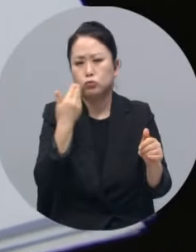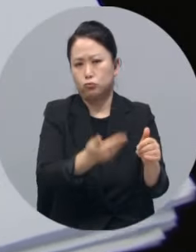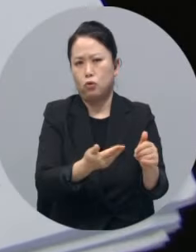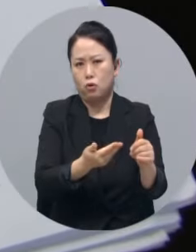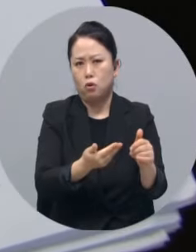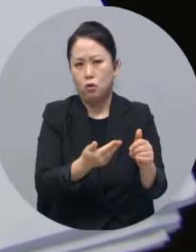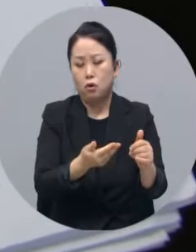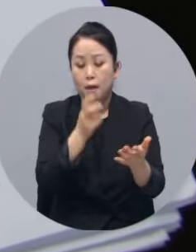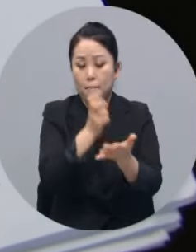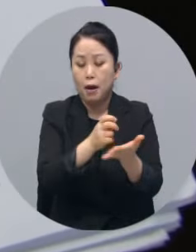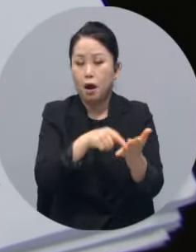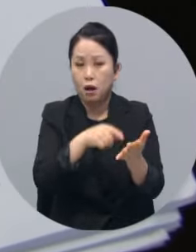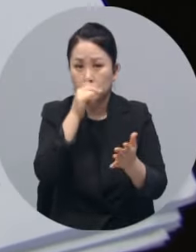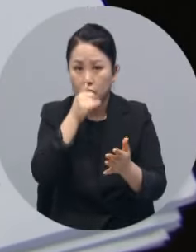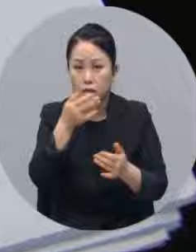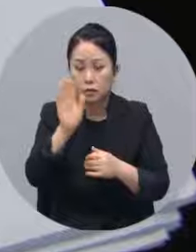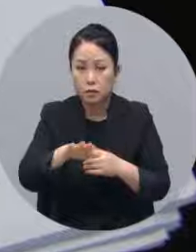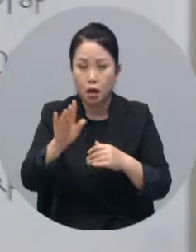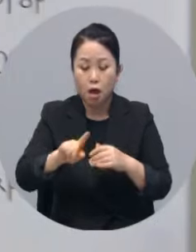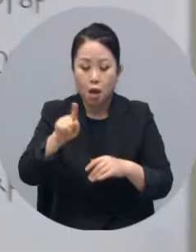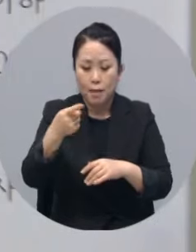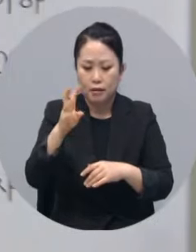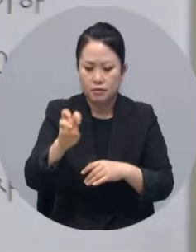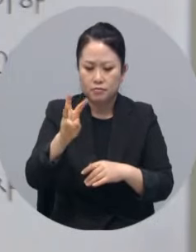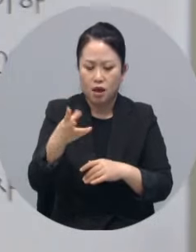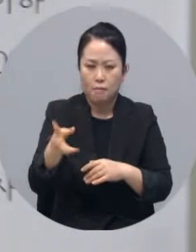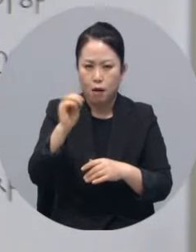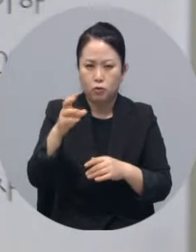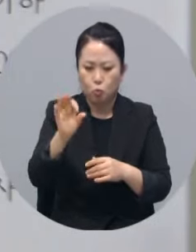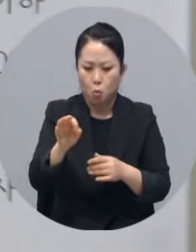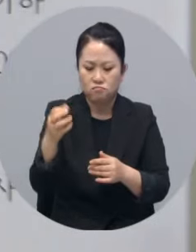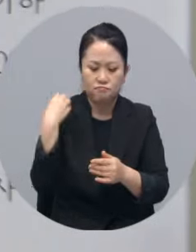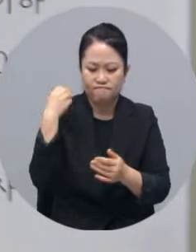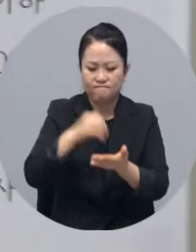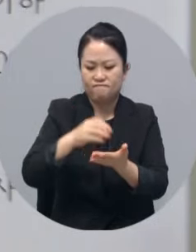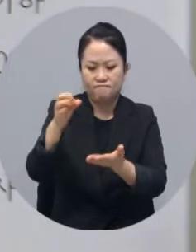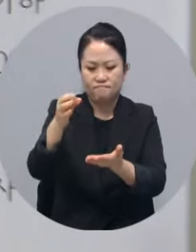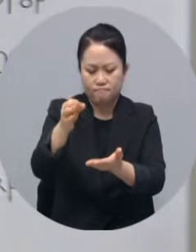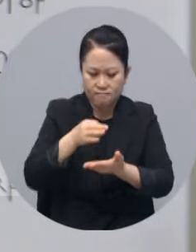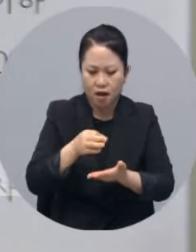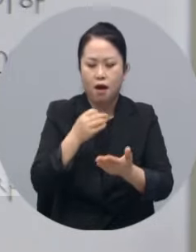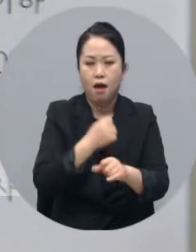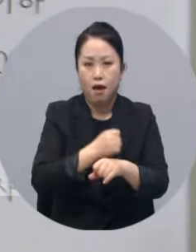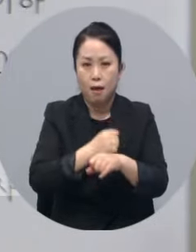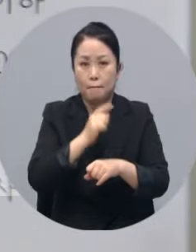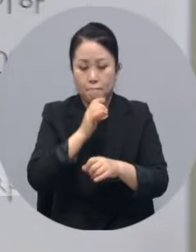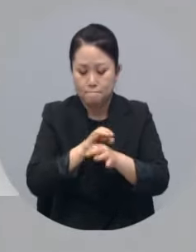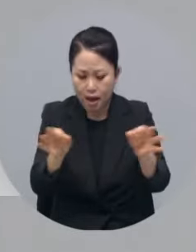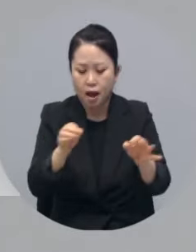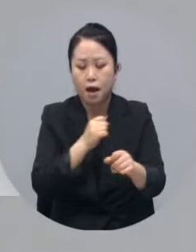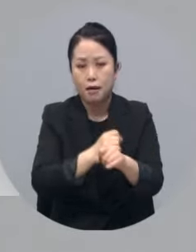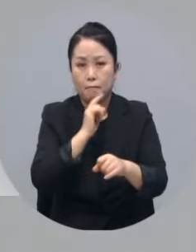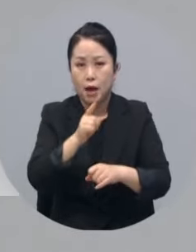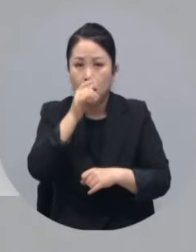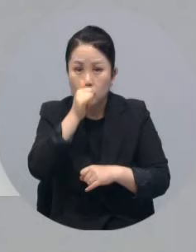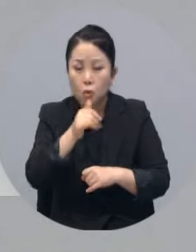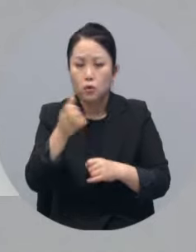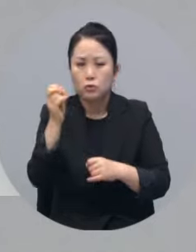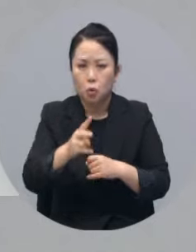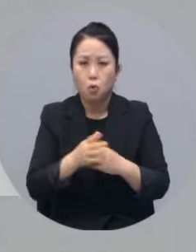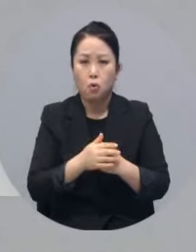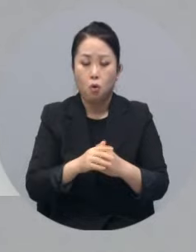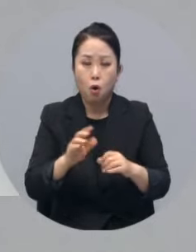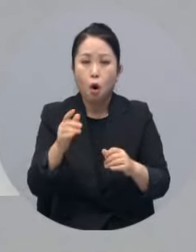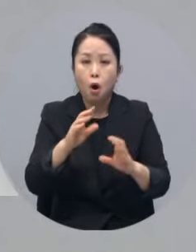근거로 133억 원의 토지대금 환수를 요구했고 민원을 접수한 국민권익위도 해당 내용은 강행 규정이라고